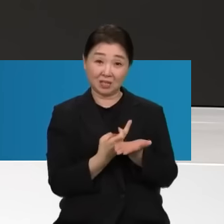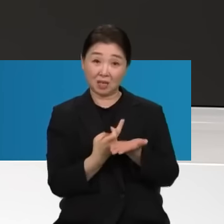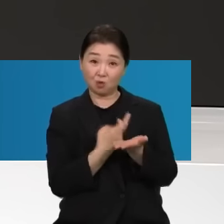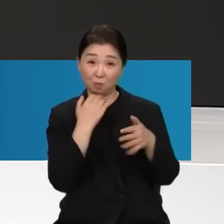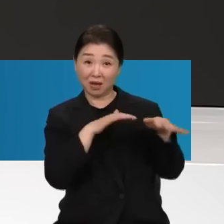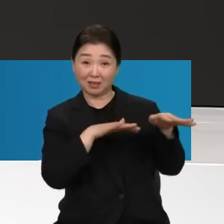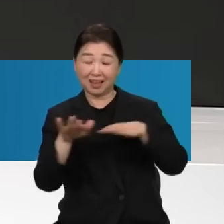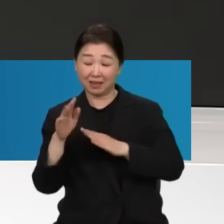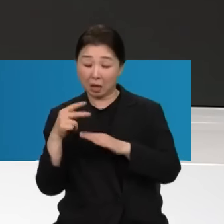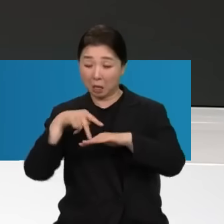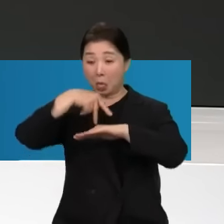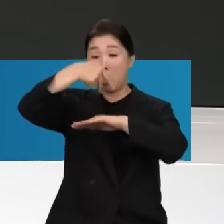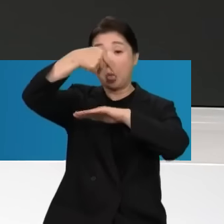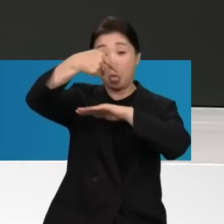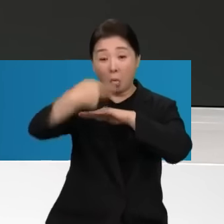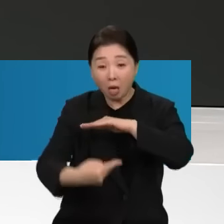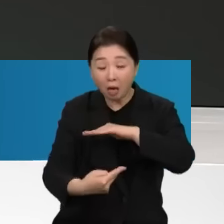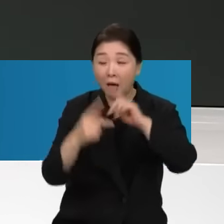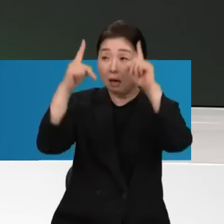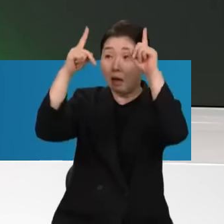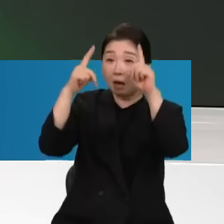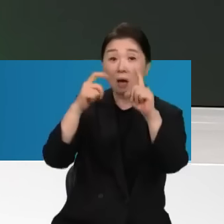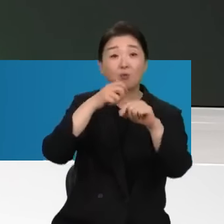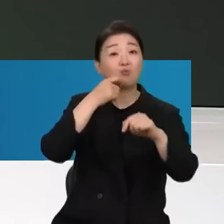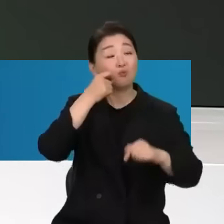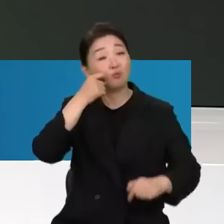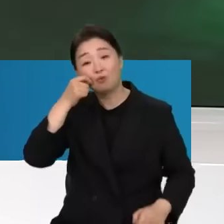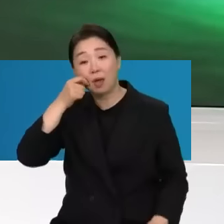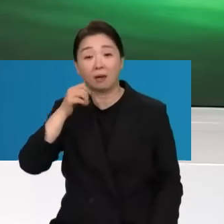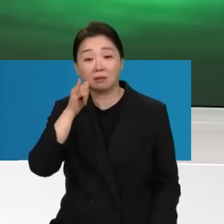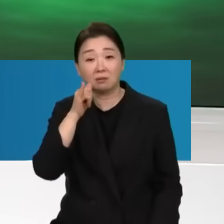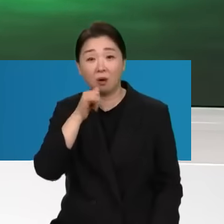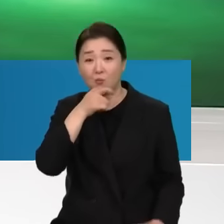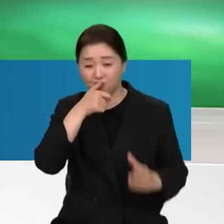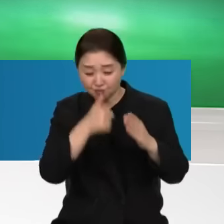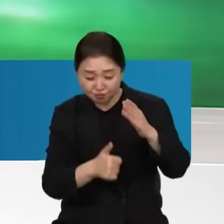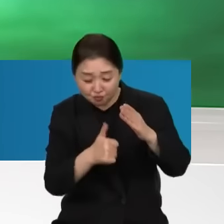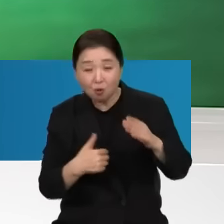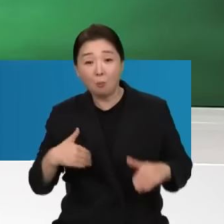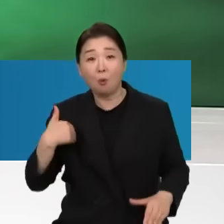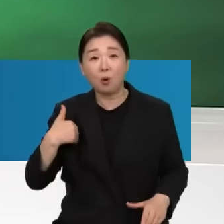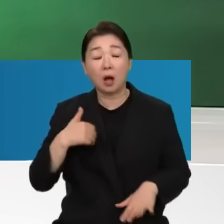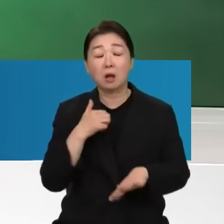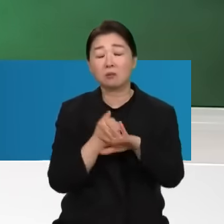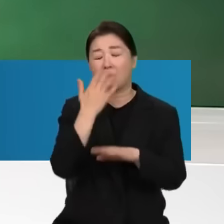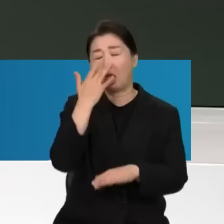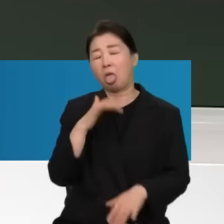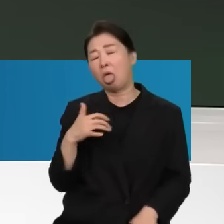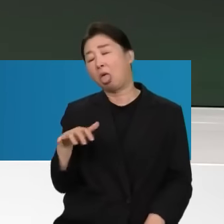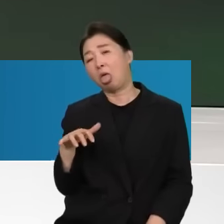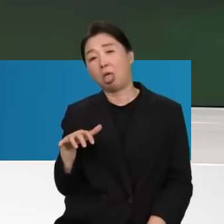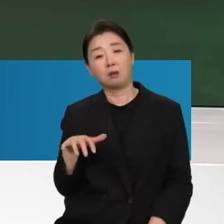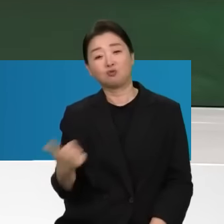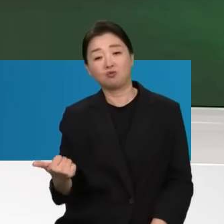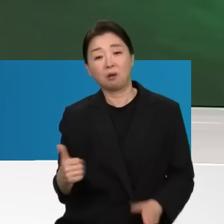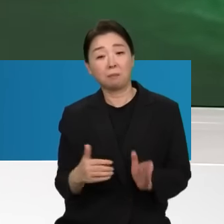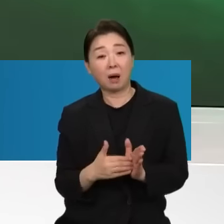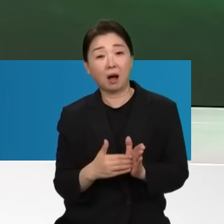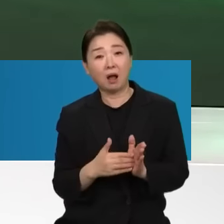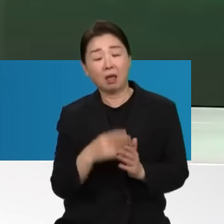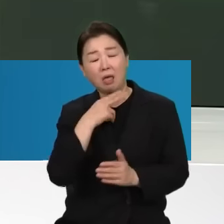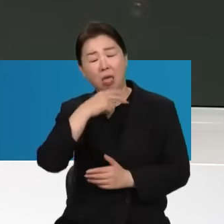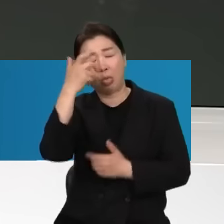다이빙 인증샷을 찍는 게 유행이라는데 물 깊이도 모른 채 뛰어들었다가 사지가 마비되고 만취 상태로